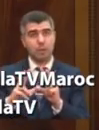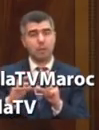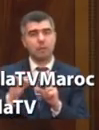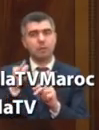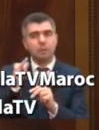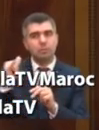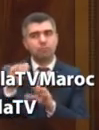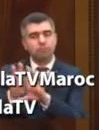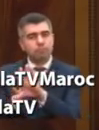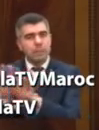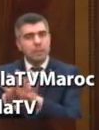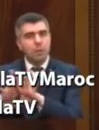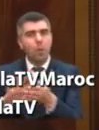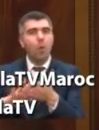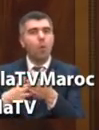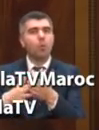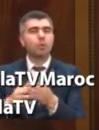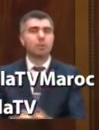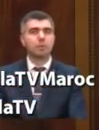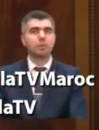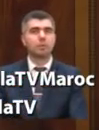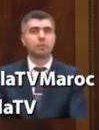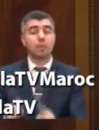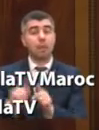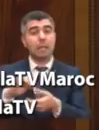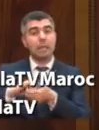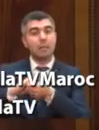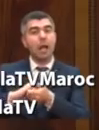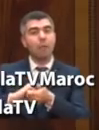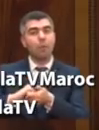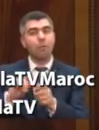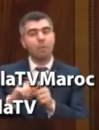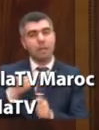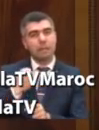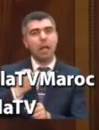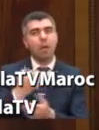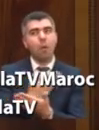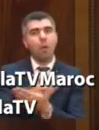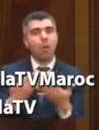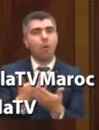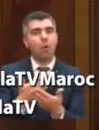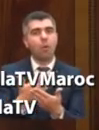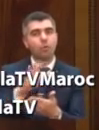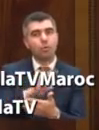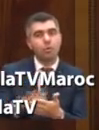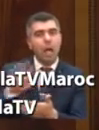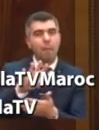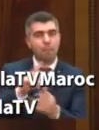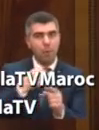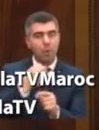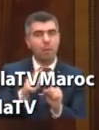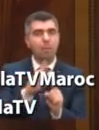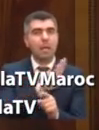مبادرة منكم هدفها تضامن أكبر وأقوى مع هذا الشعب البطل، هذا الشعب المظلوم في